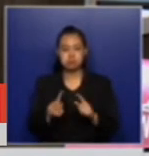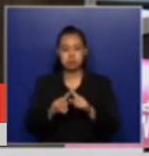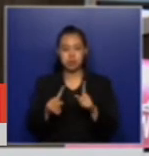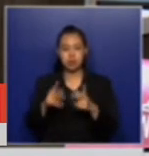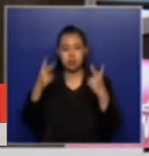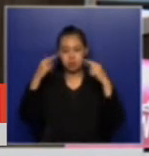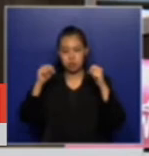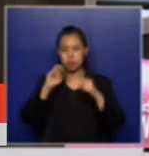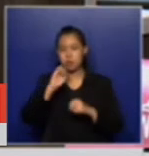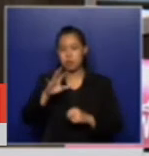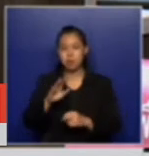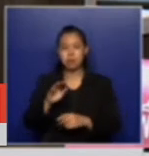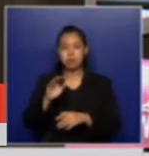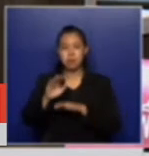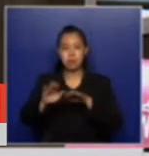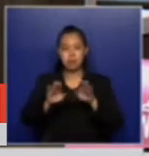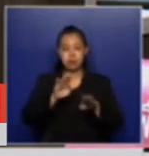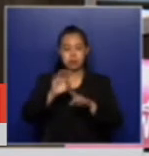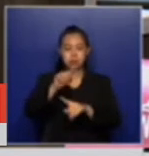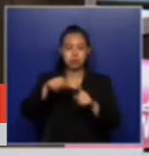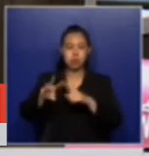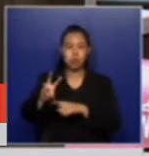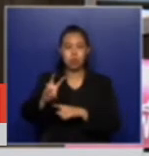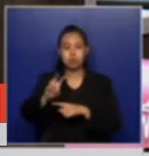หรือ 5% เท่านั้นเองนะฮะ